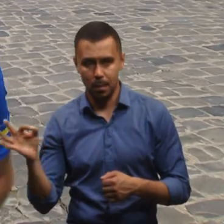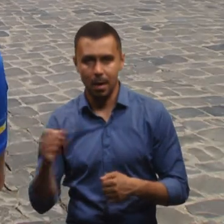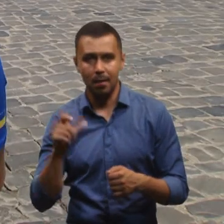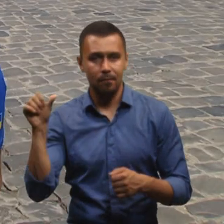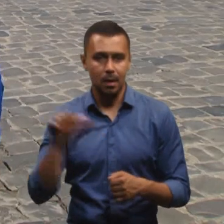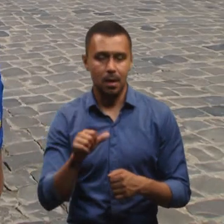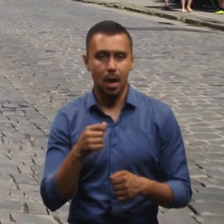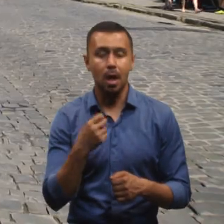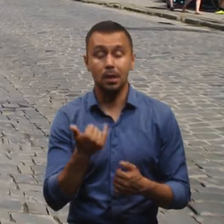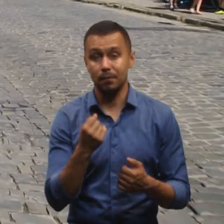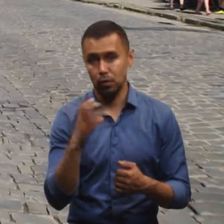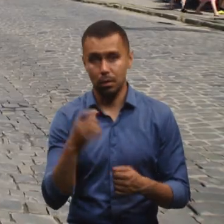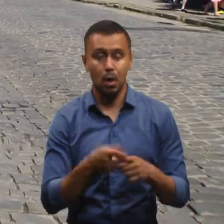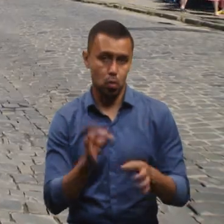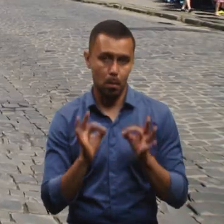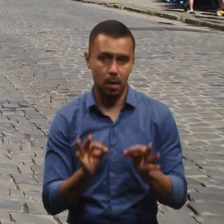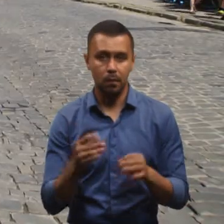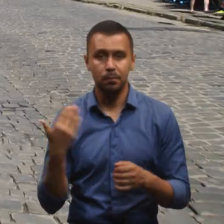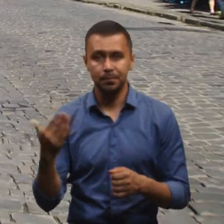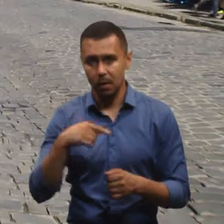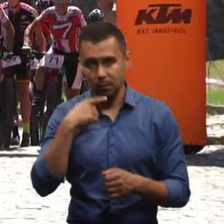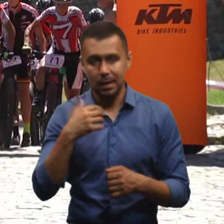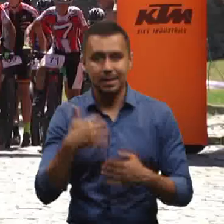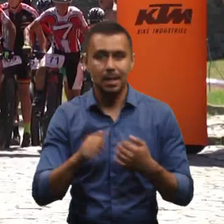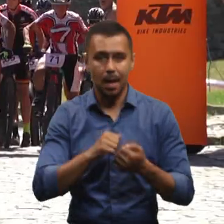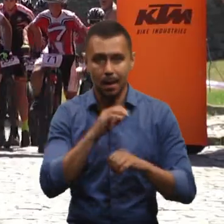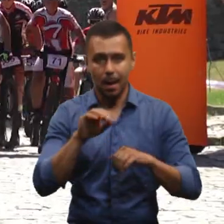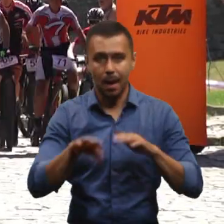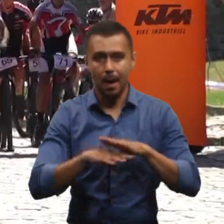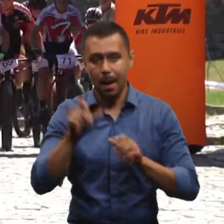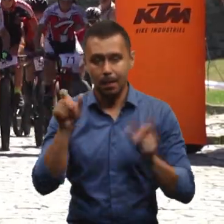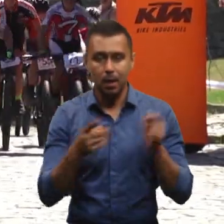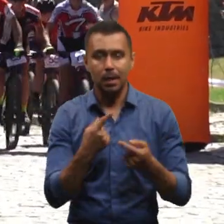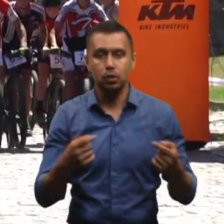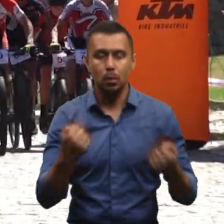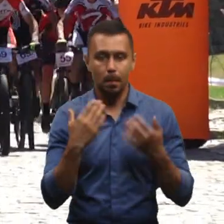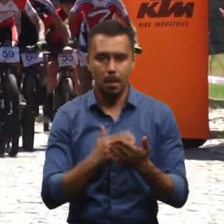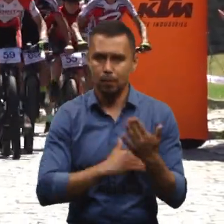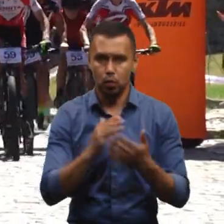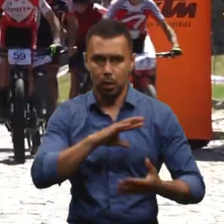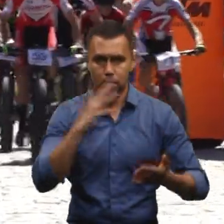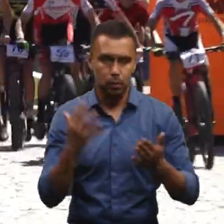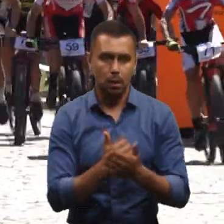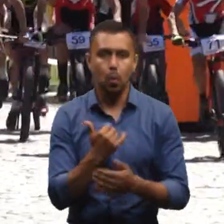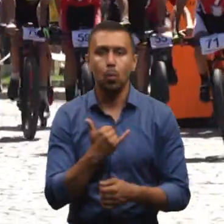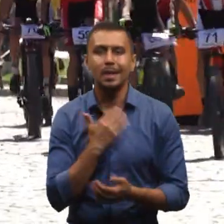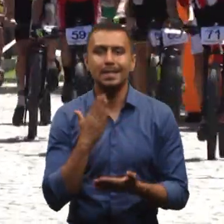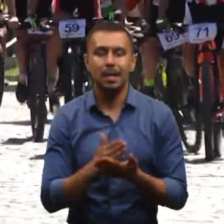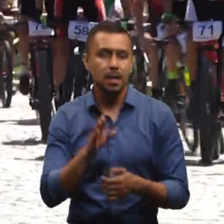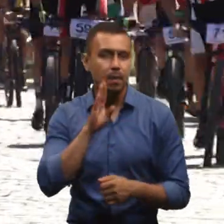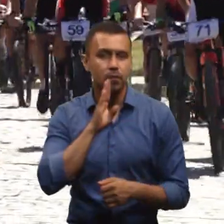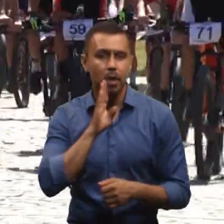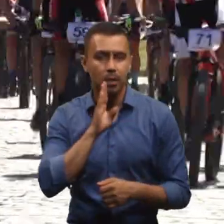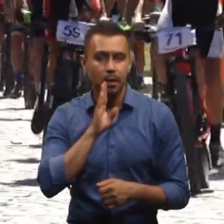секунд, я думаю, це нормально. За словами Андрія Саражинського, серед кам'янчан є й інші спортсмени, які мають високі досягнення. У нас є і